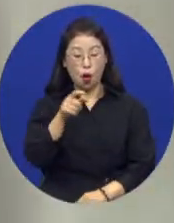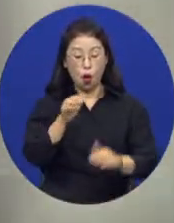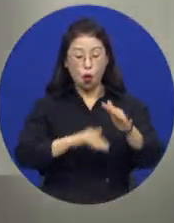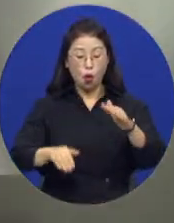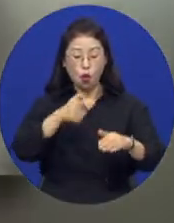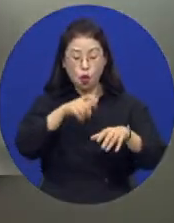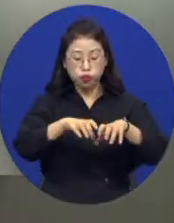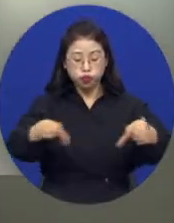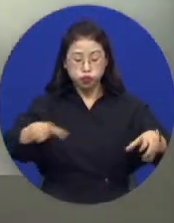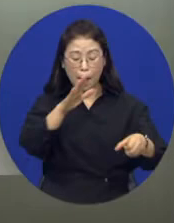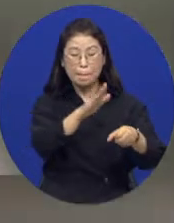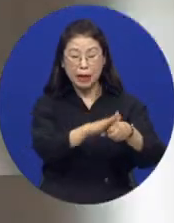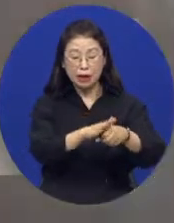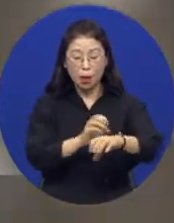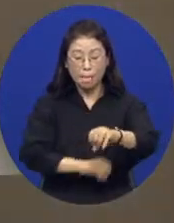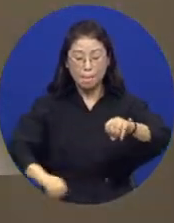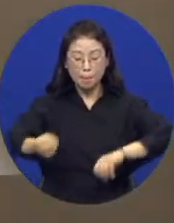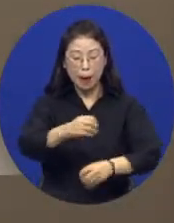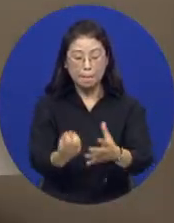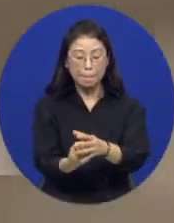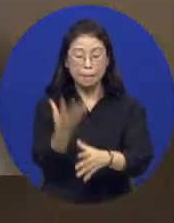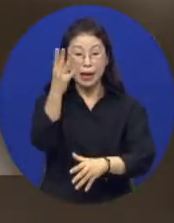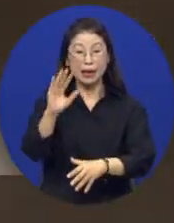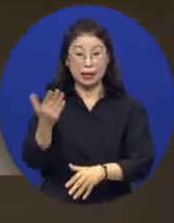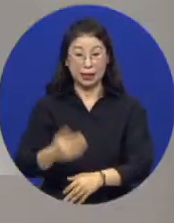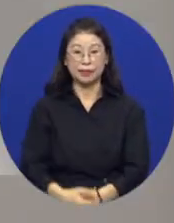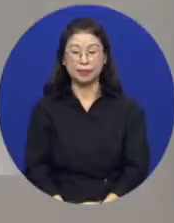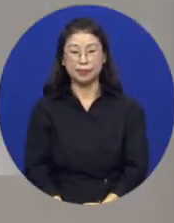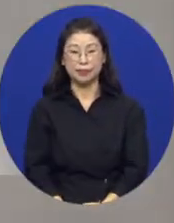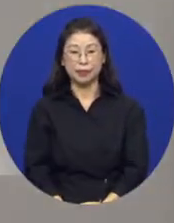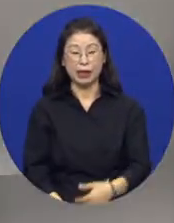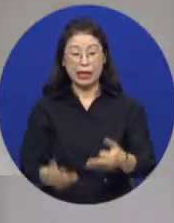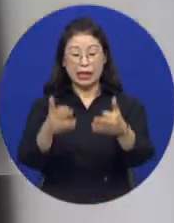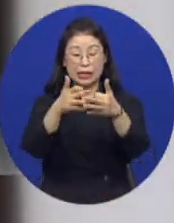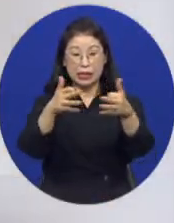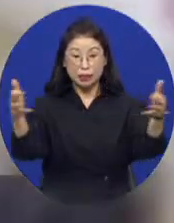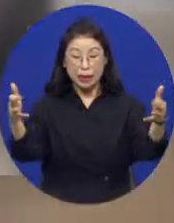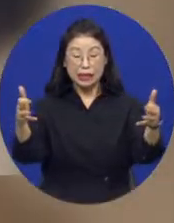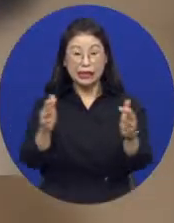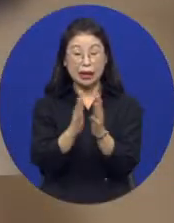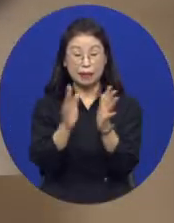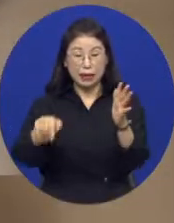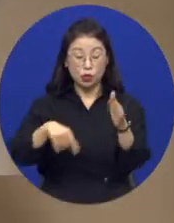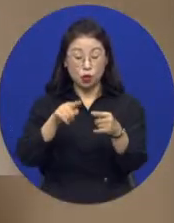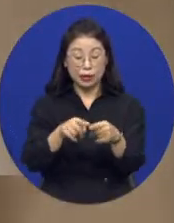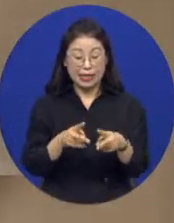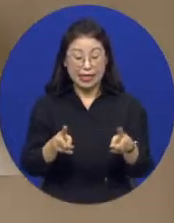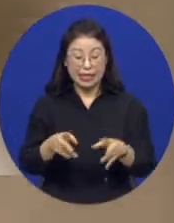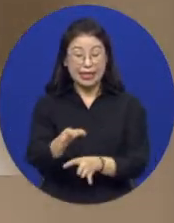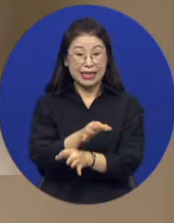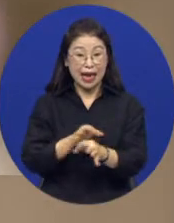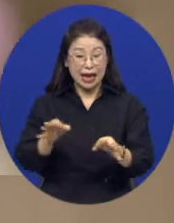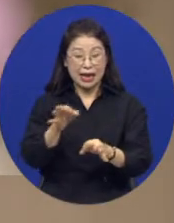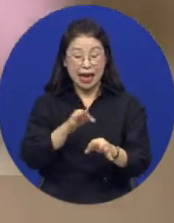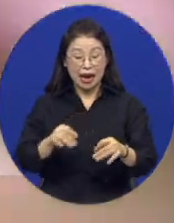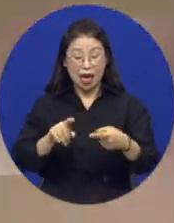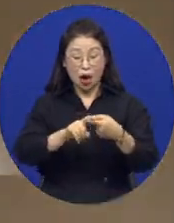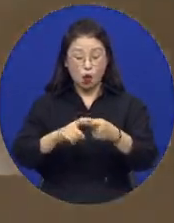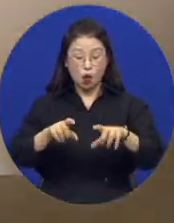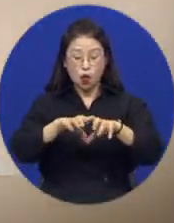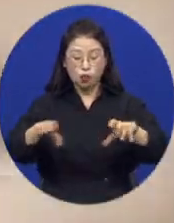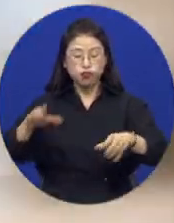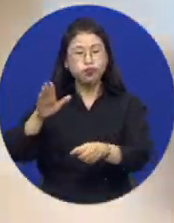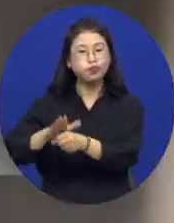하수배관이 막히면서 역류했기 때문으로 조사됐습니다. 18층짜리 주상복합 아파트 2층 상가의 공용 배관이